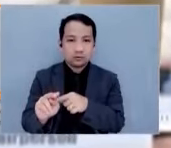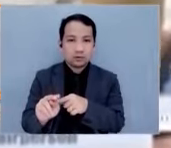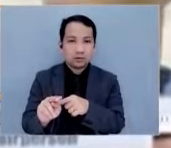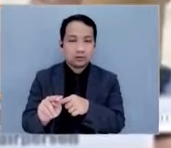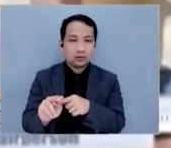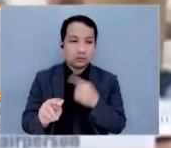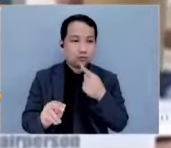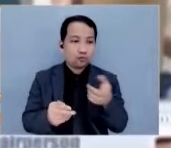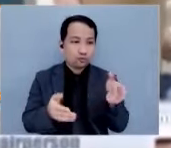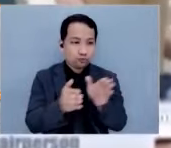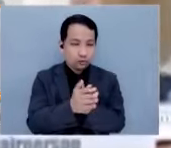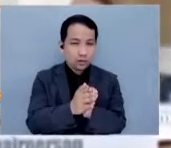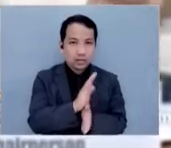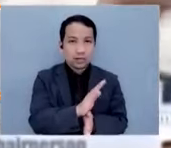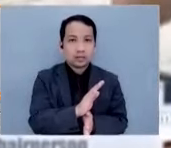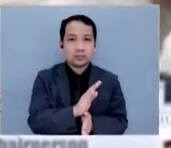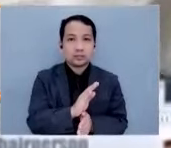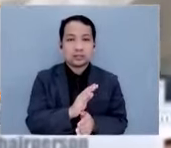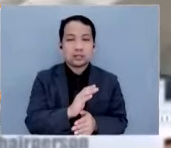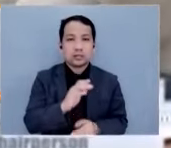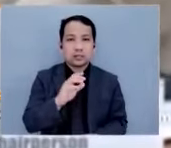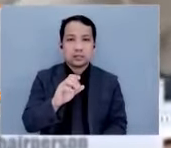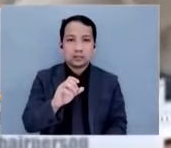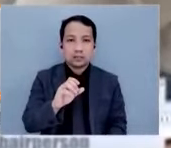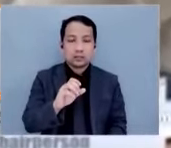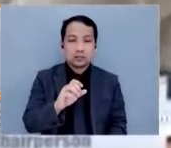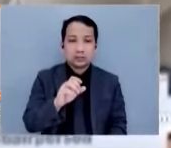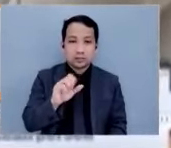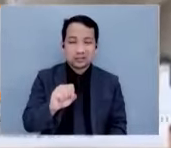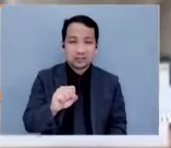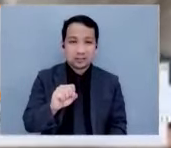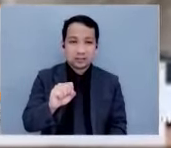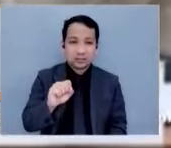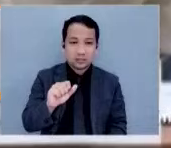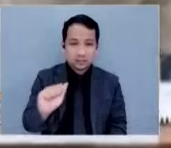Arms to directing the Sergeant of Arms to